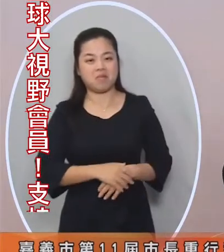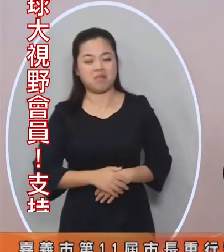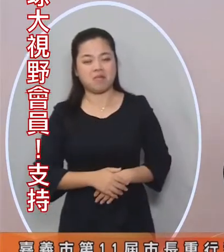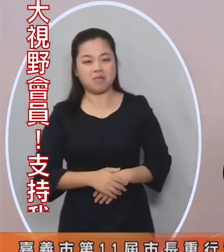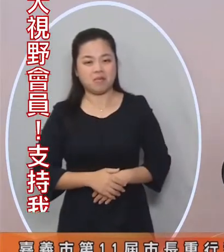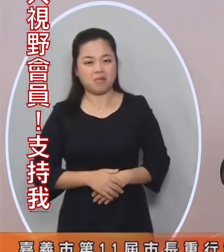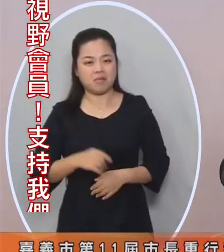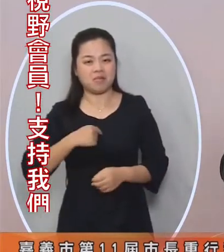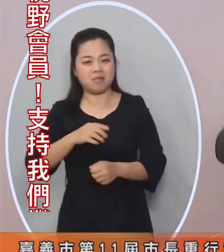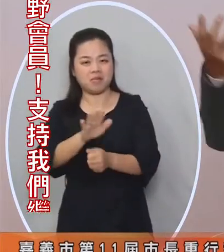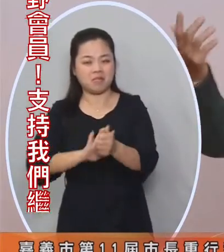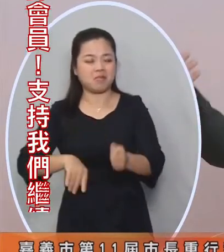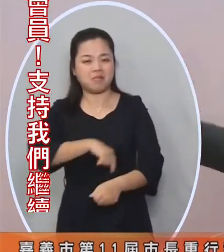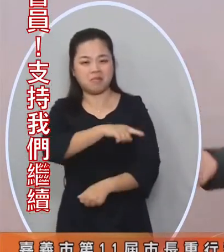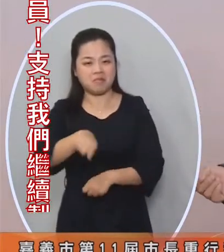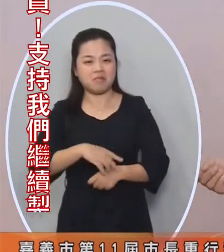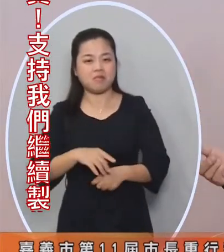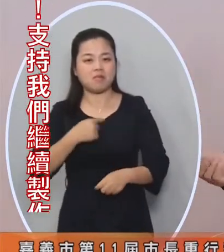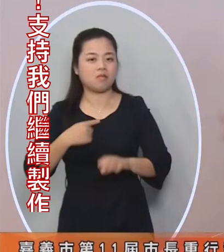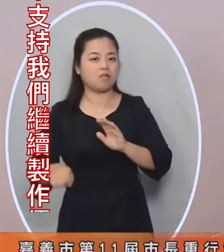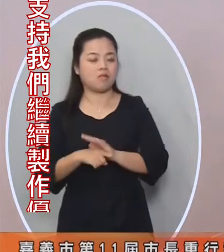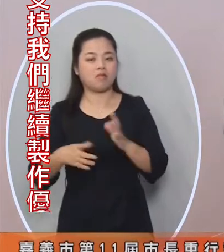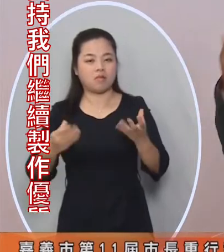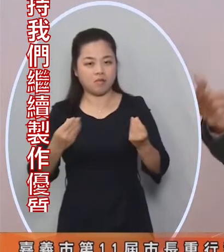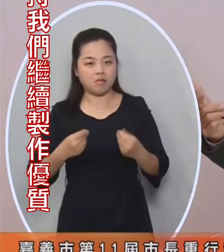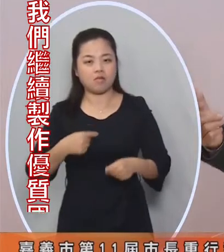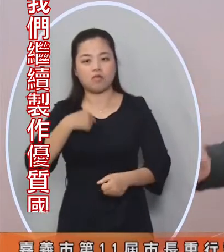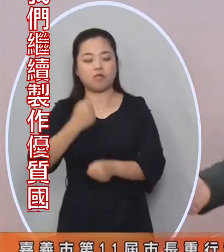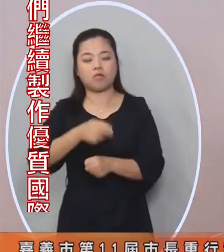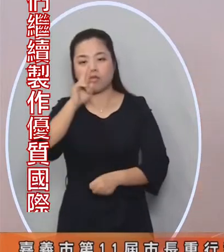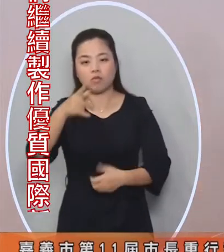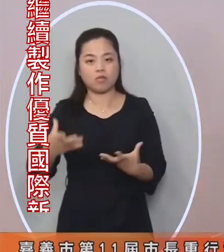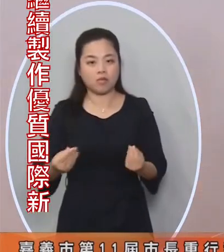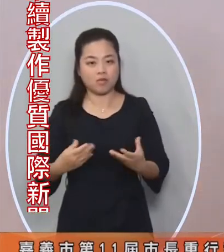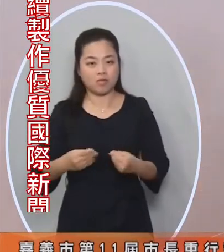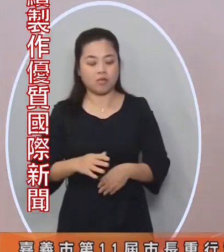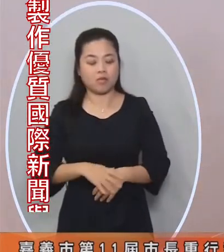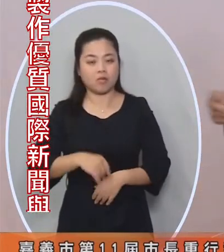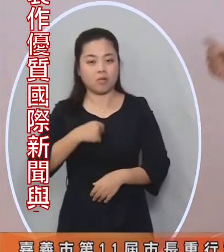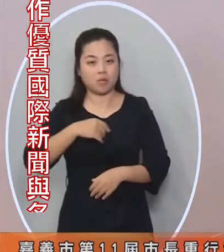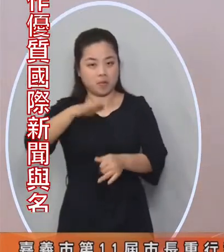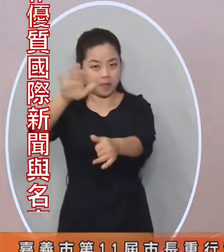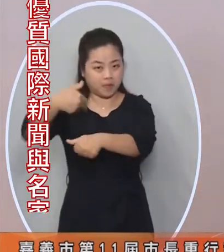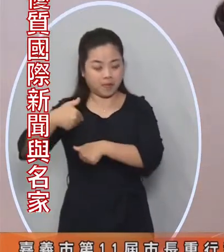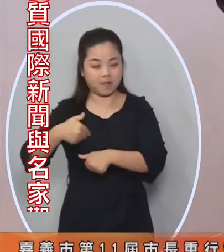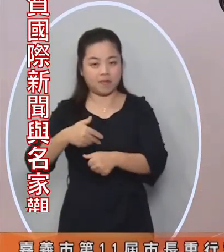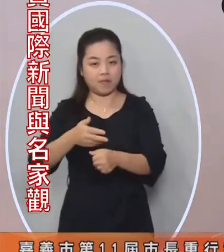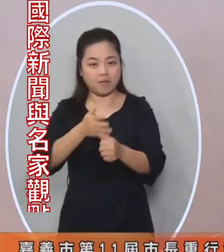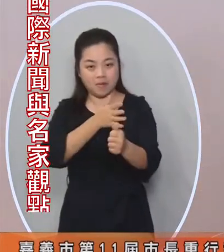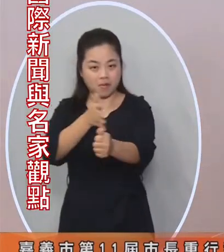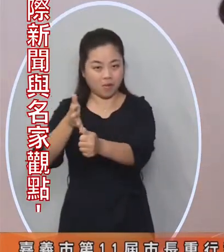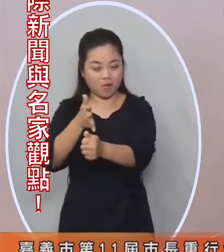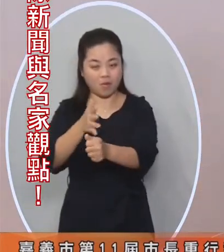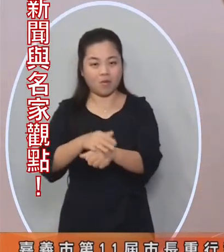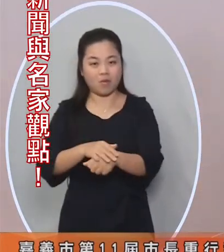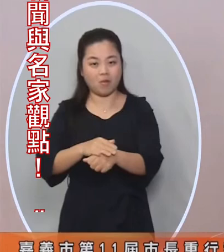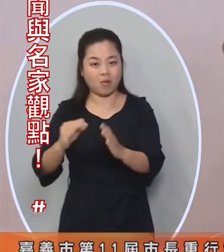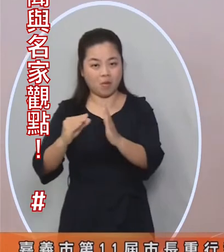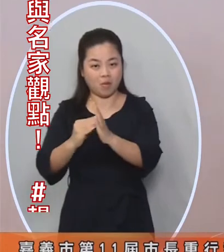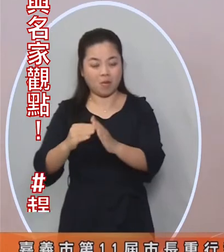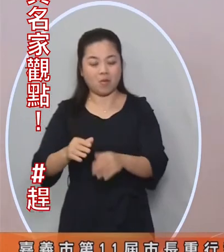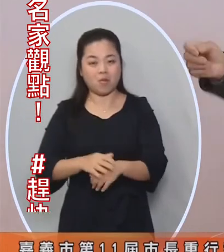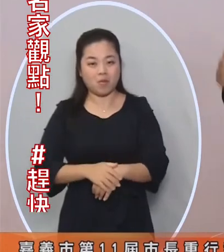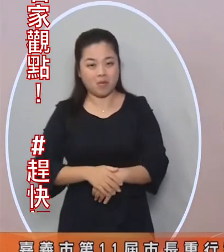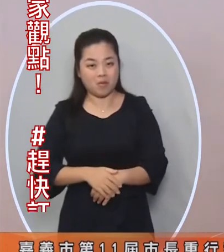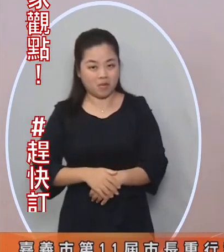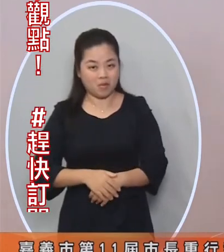财路啊！我无犯罪啊！啊，我无做唔对啊！我叫调查局个海岸基隆关海岸